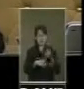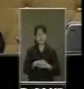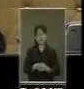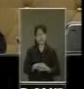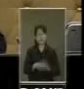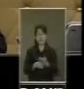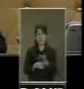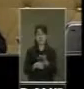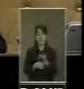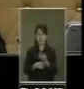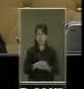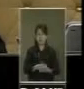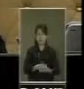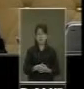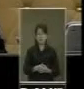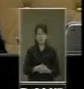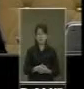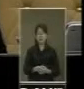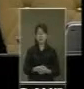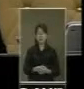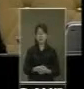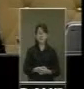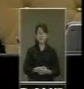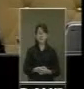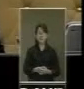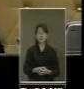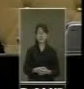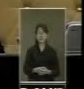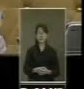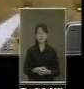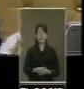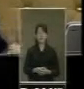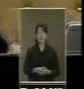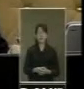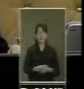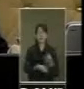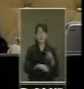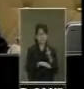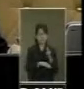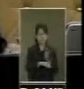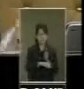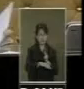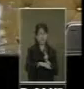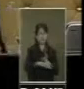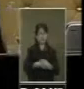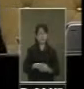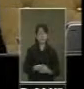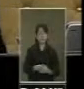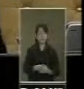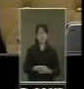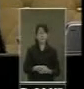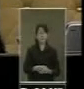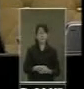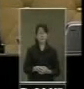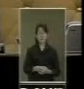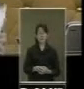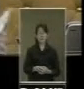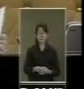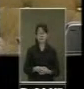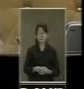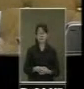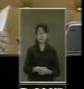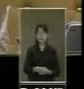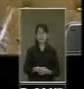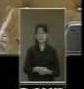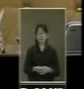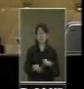ครับเชิญท่านสุภัชรีนะครับ ค่ะกราบเรียนท่านประธานสภาที่เคารพดิฉัน